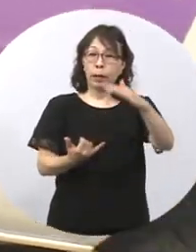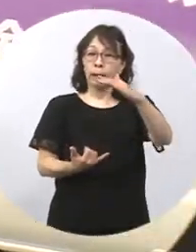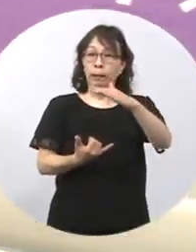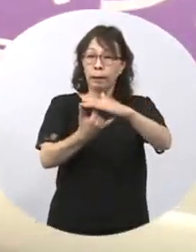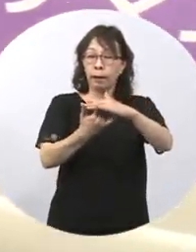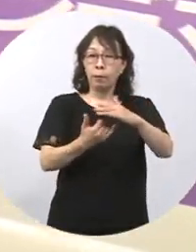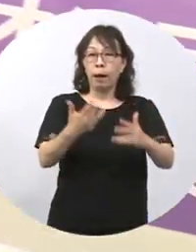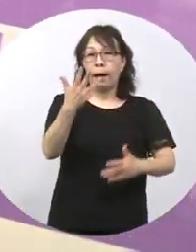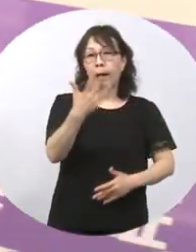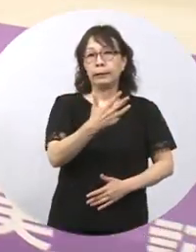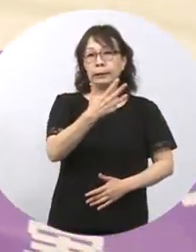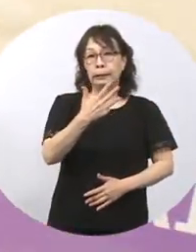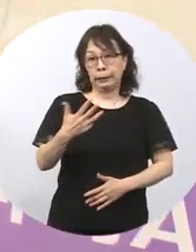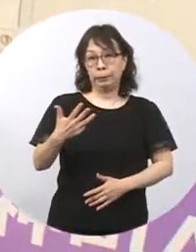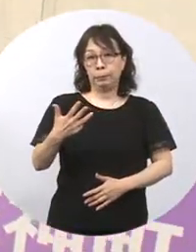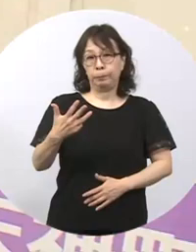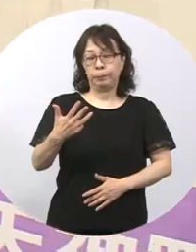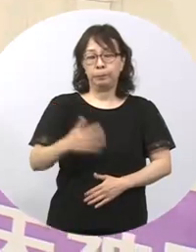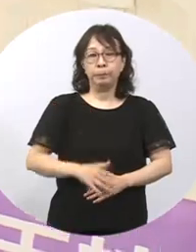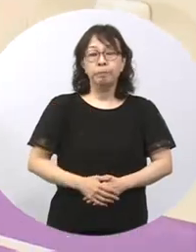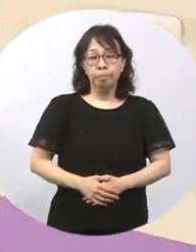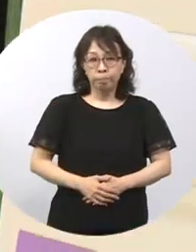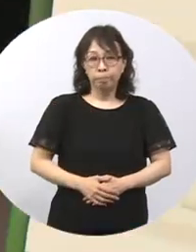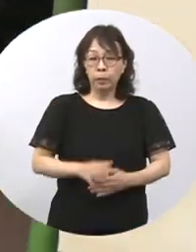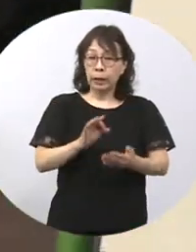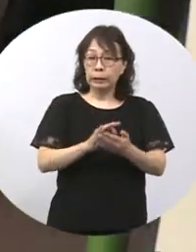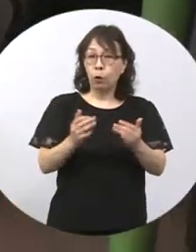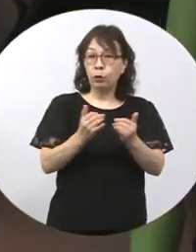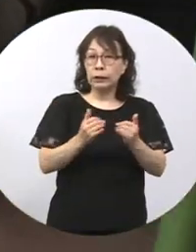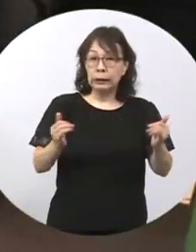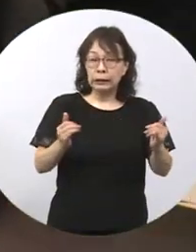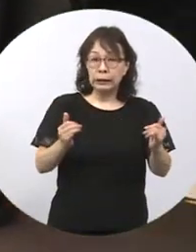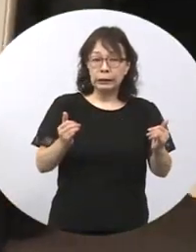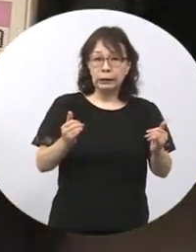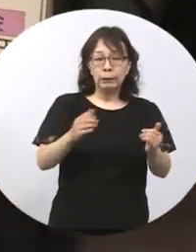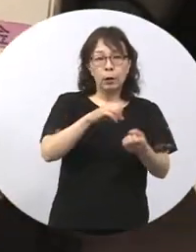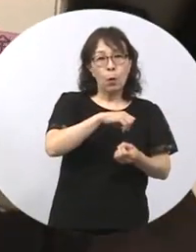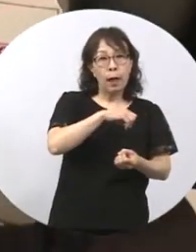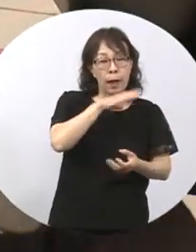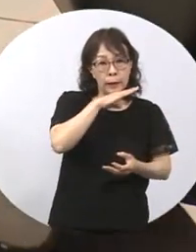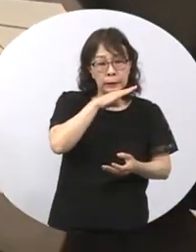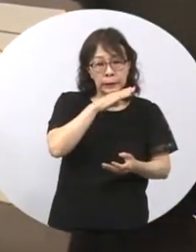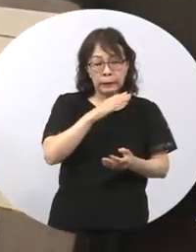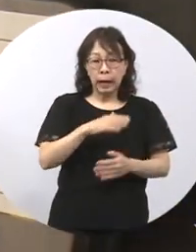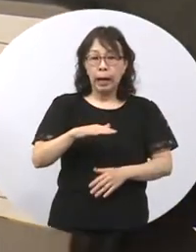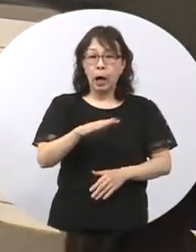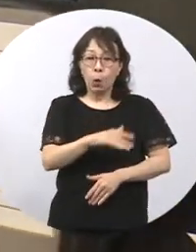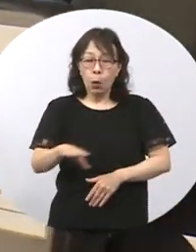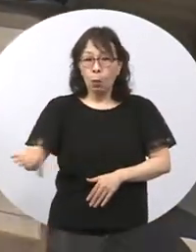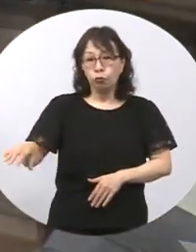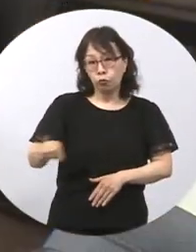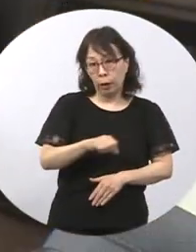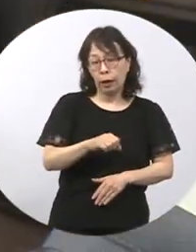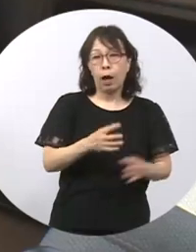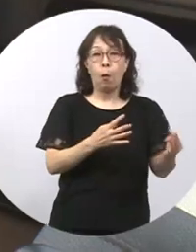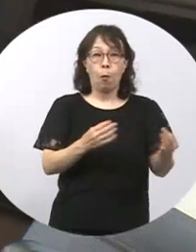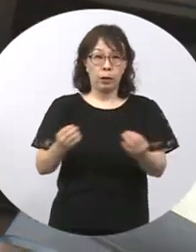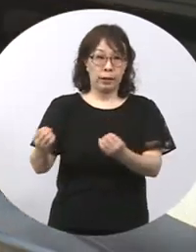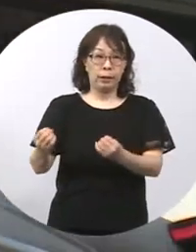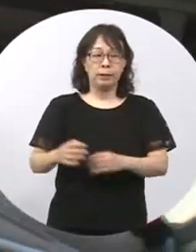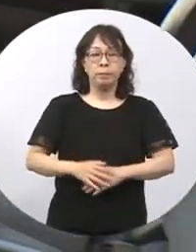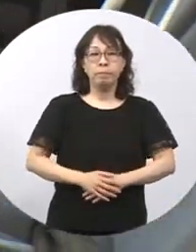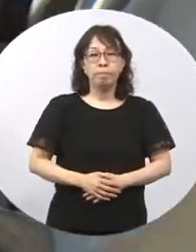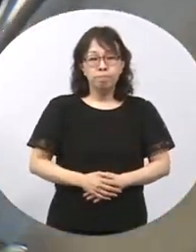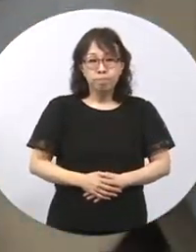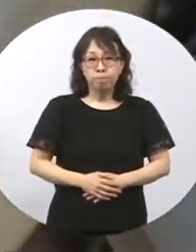最大乗車人数は8人。利用者の多くはお年寄りや子供連れの方だそうです。こ